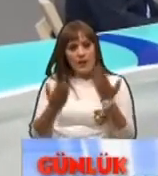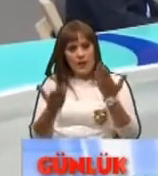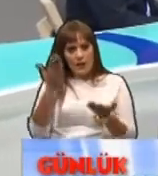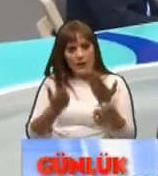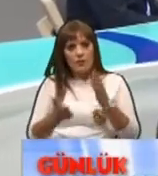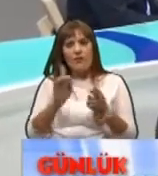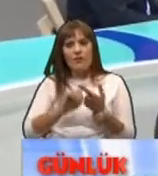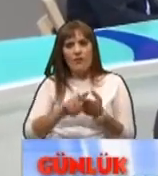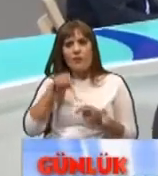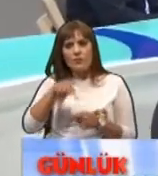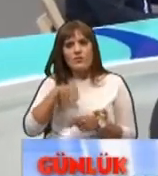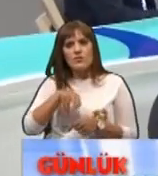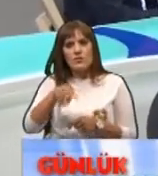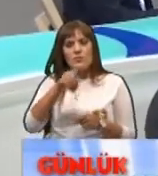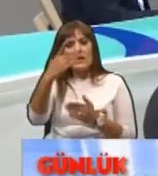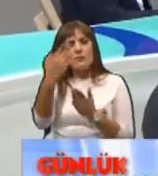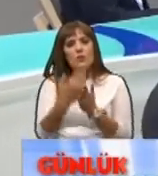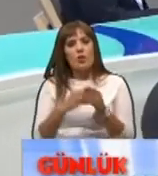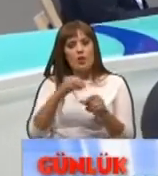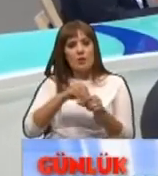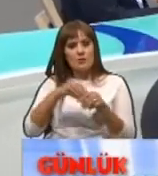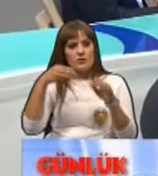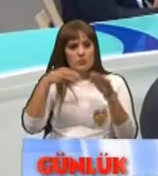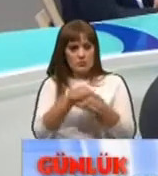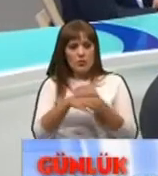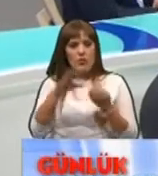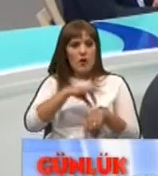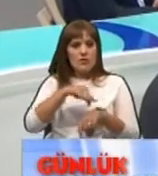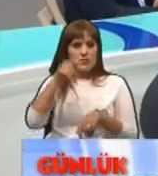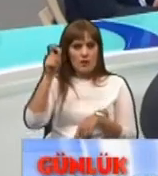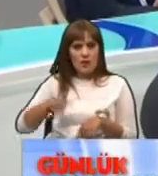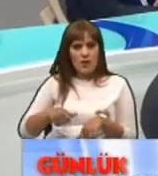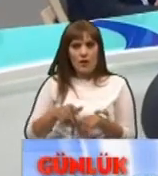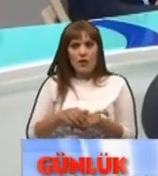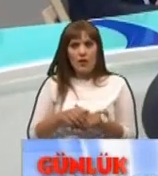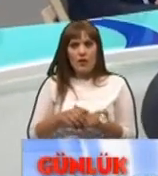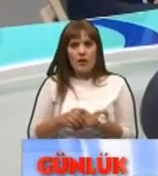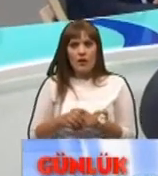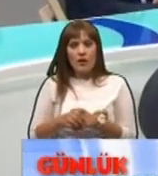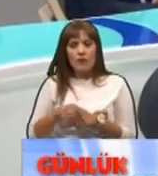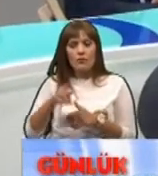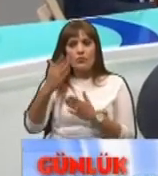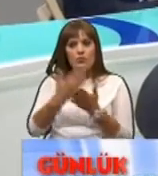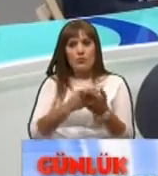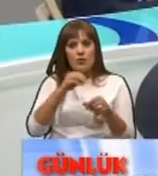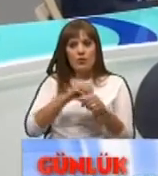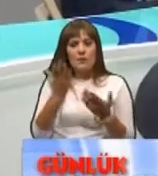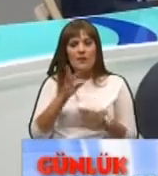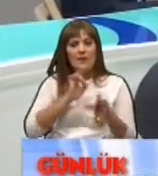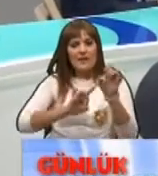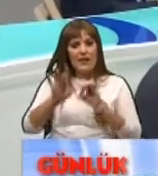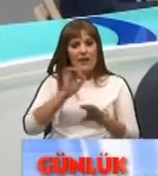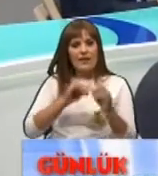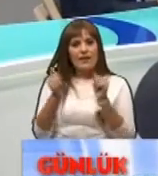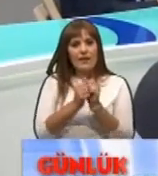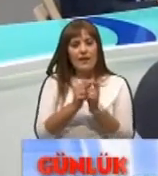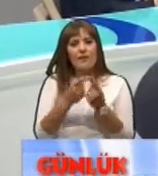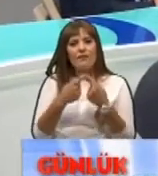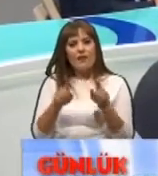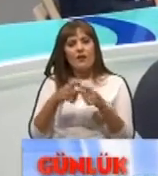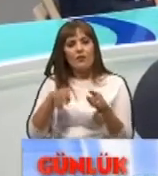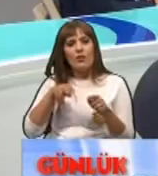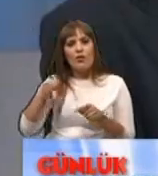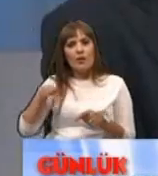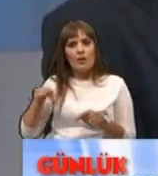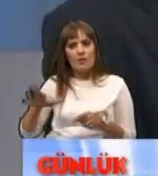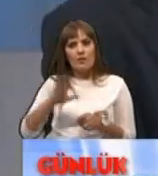değerlendiriliyor ve bu şekilde bir program içine sokuluyor hasta. Bu programda tabii diyetin yanında değişik yöntemler